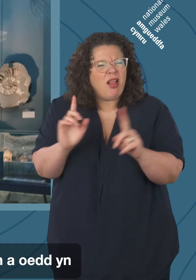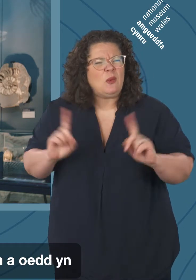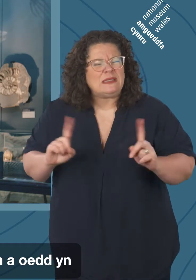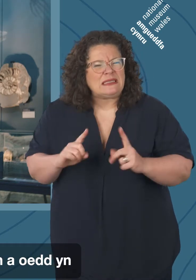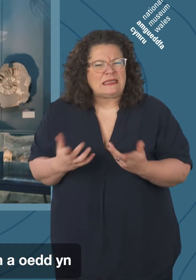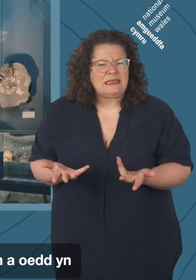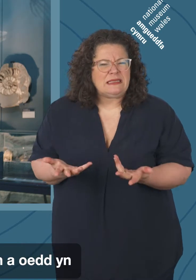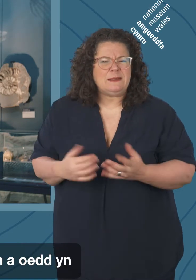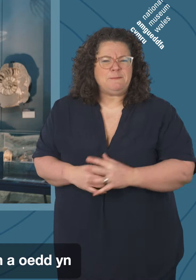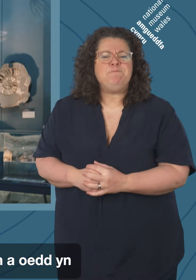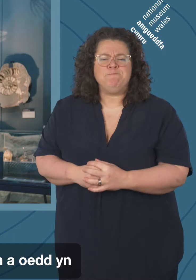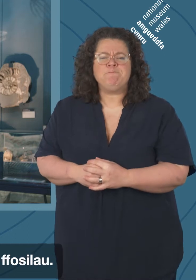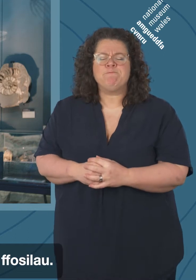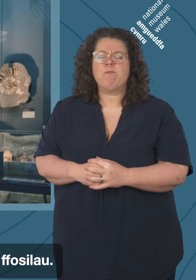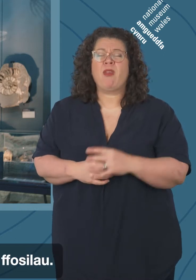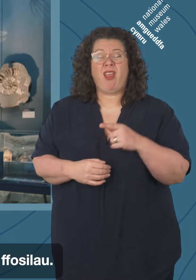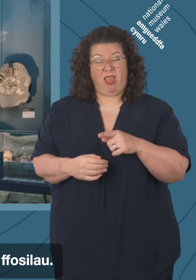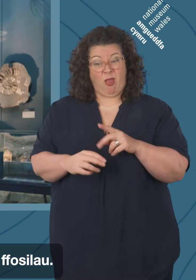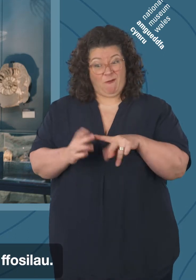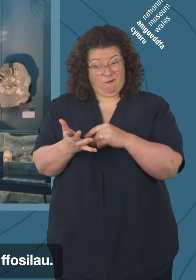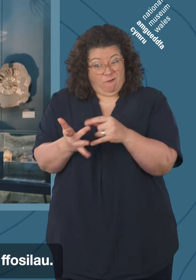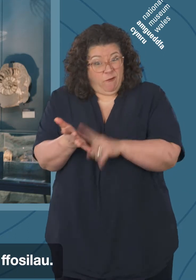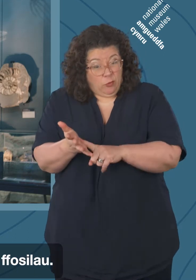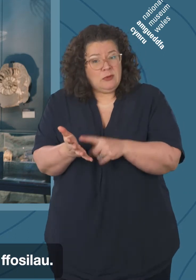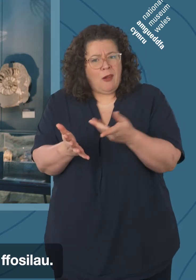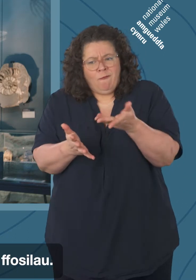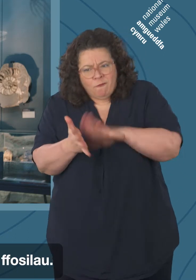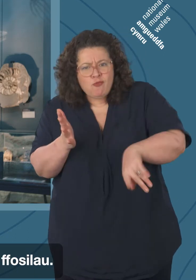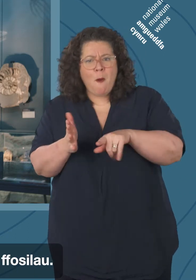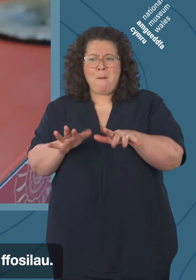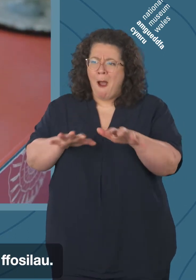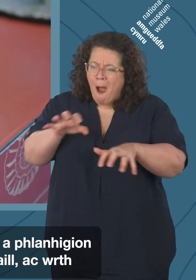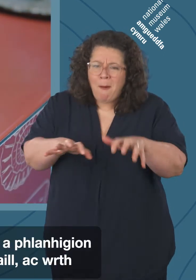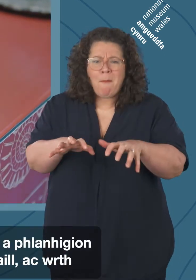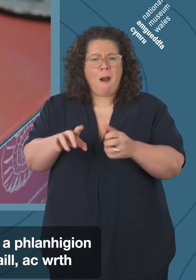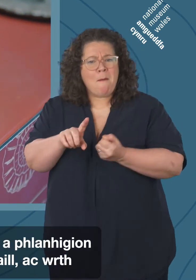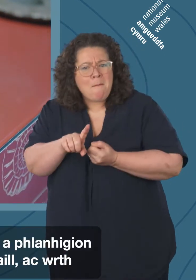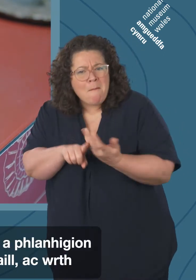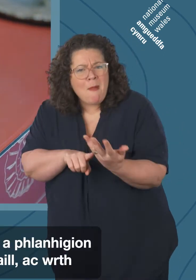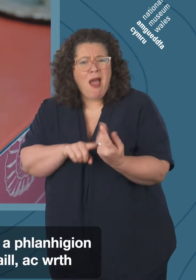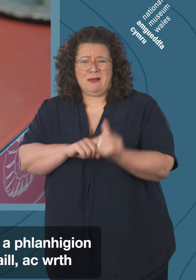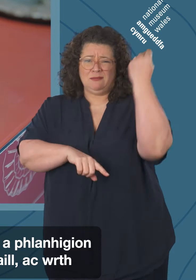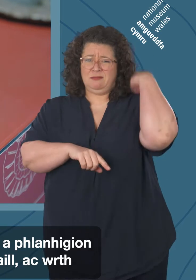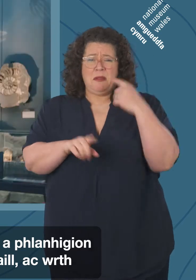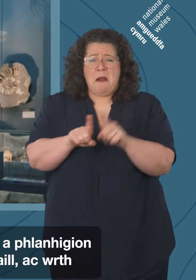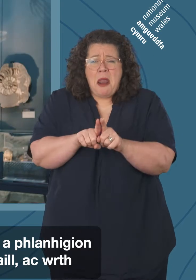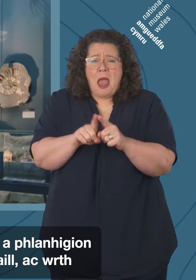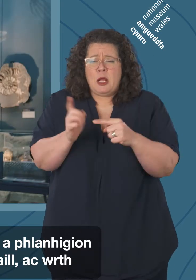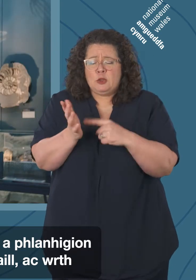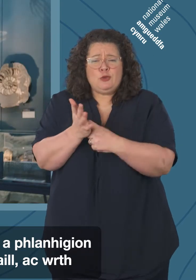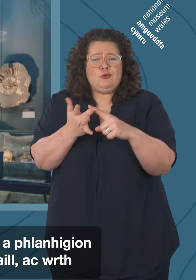a phlynhigion a oefen bw amser maeth yn ôl yw ffosil neu. Peffau fel traelobutau,